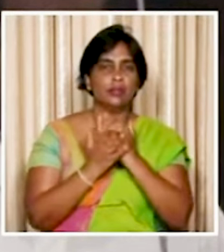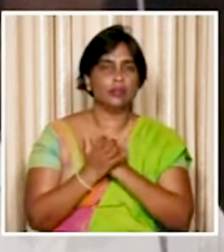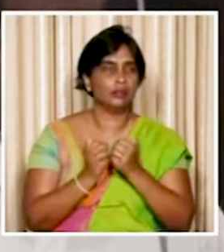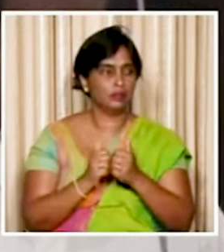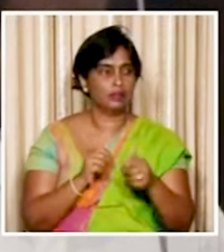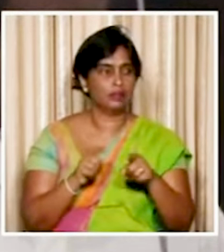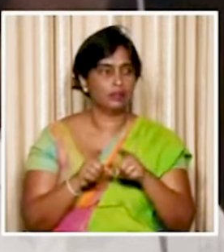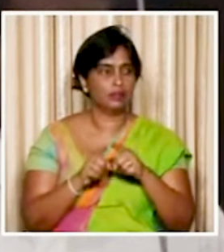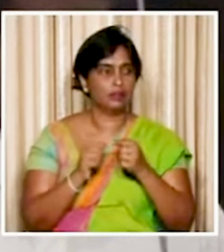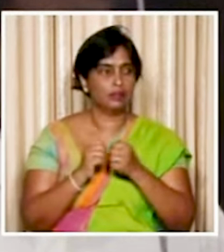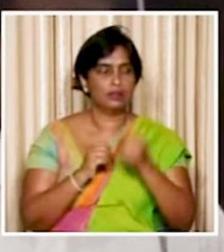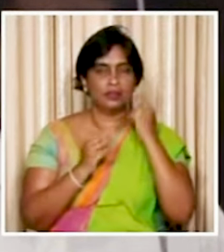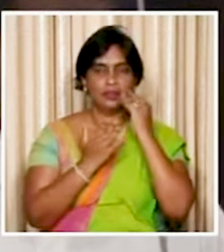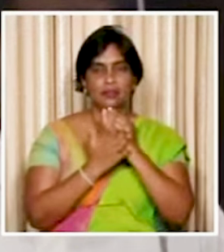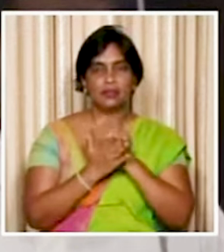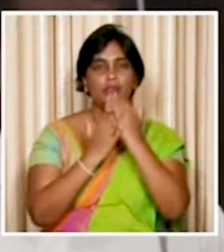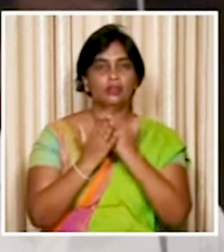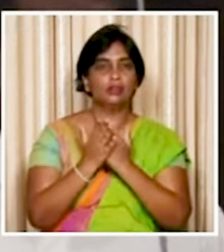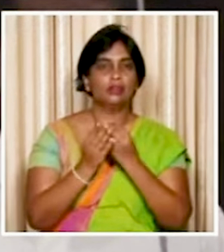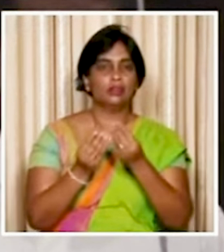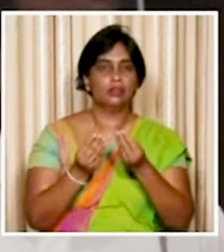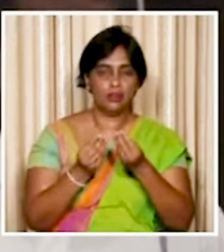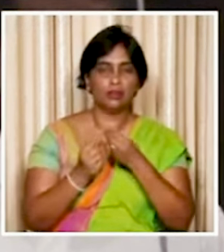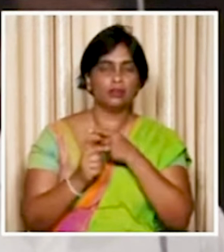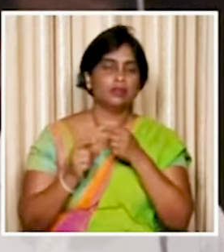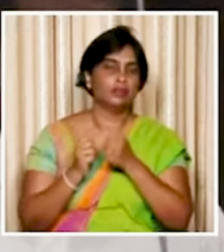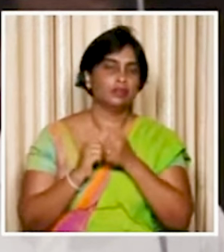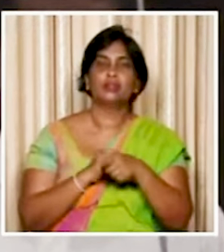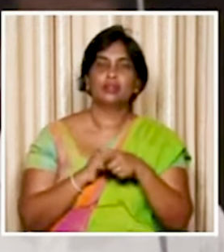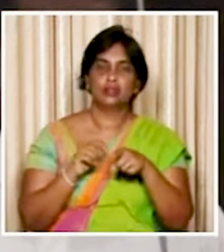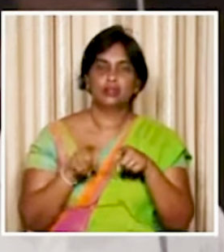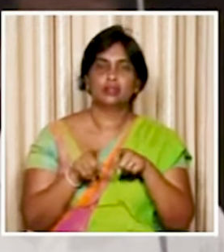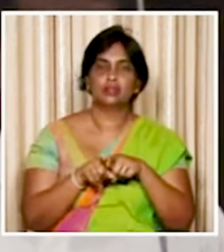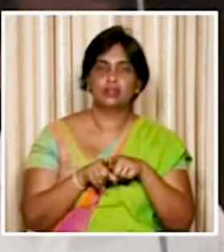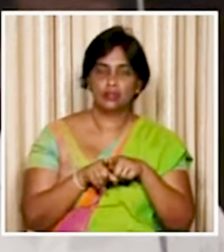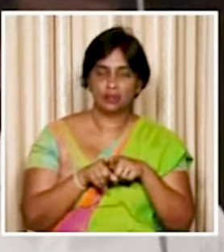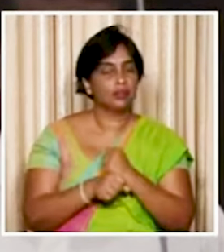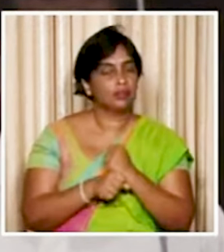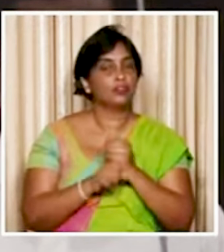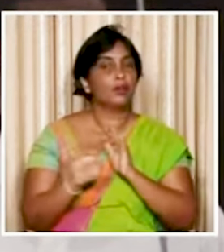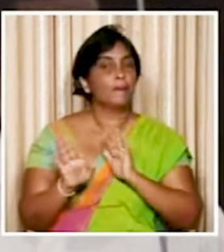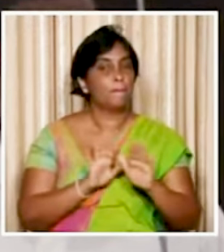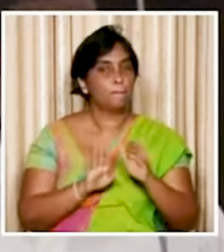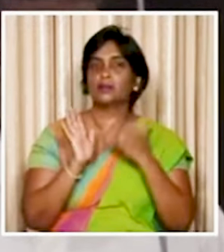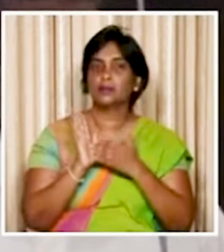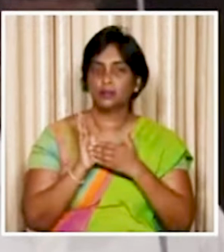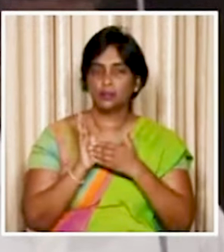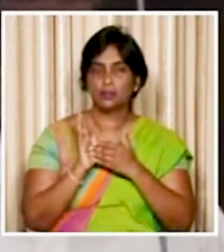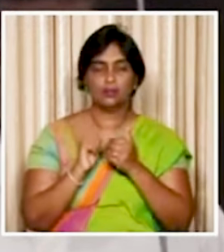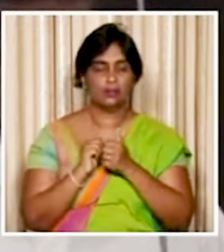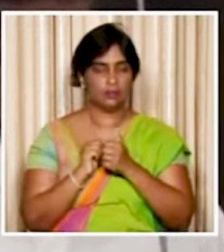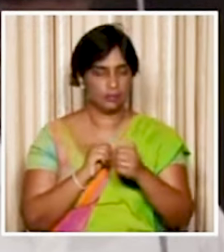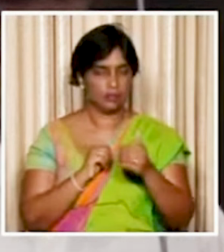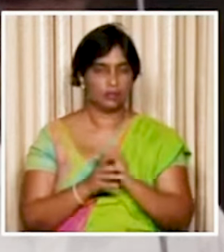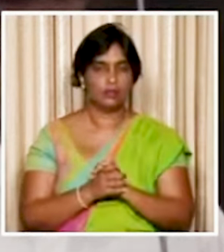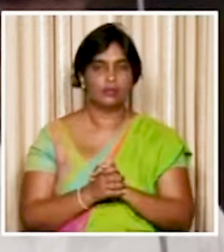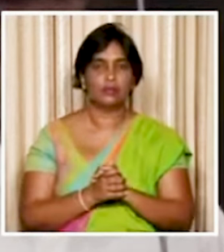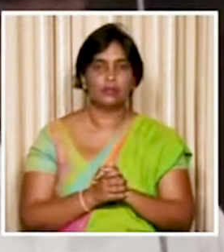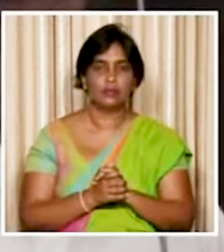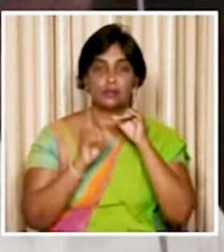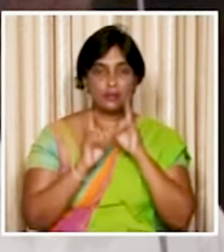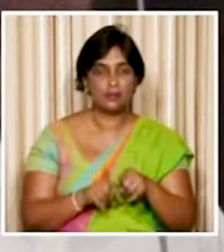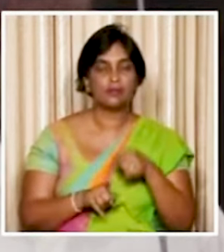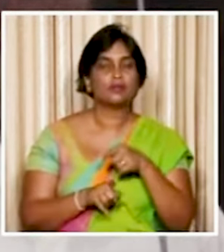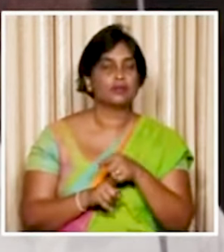முடியும் என்பதை நான் அரசாங்கத்தின் அரசாங்க ஆட்சியாளர்களிடம் நான் கேட்க விரும்புகின்றேன். ஆகவே இந்த பெயர்